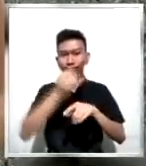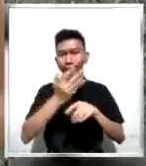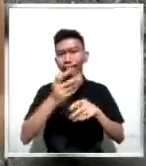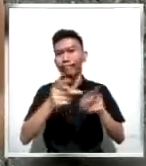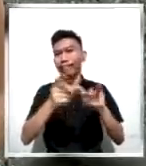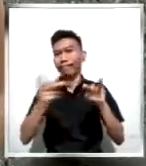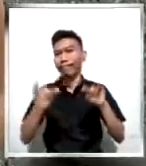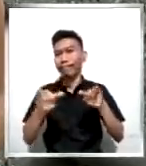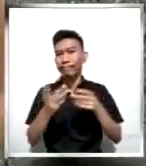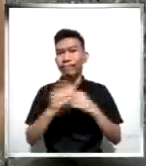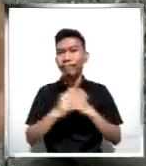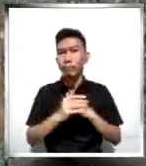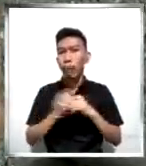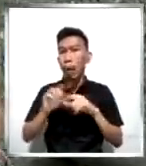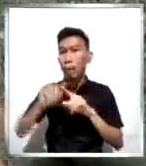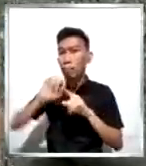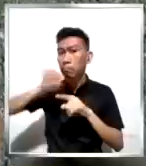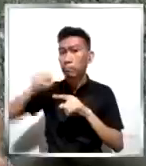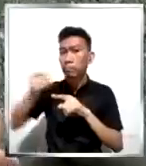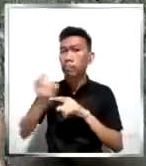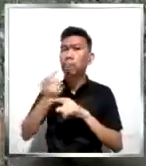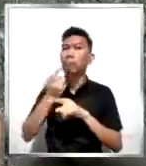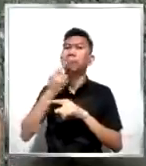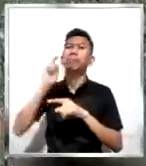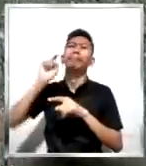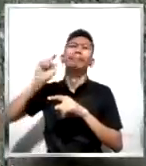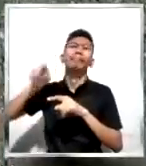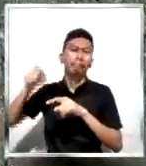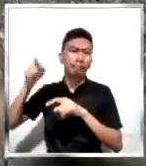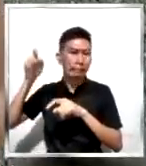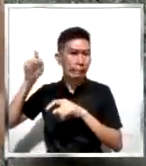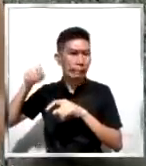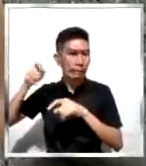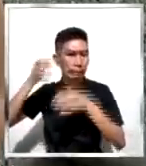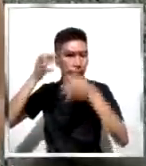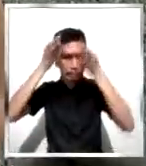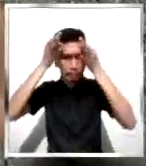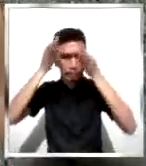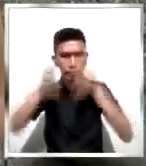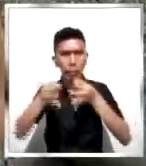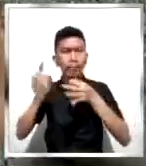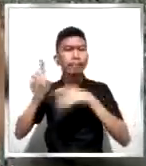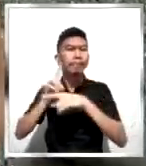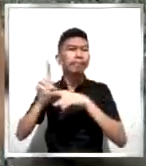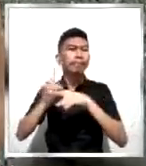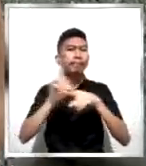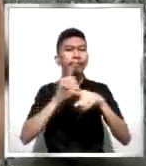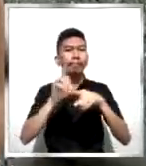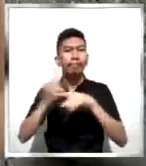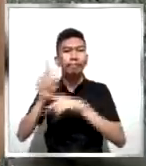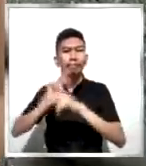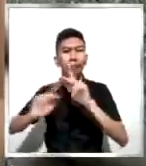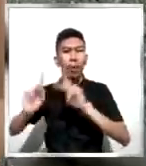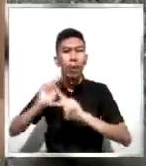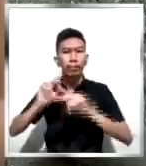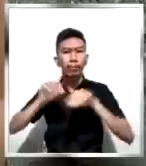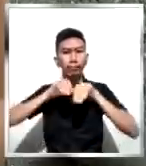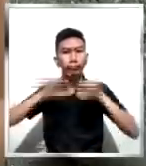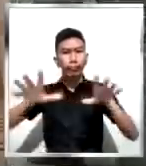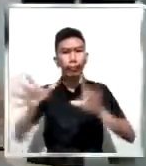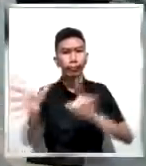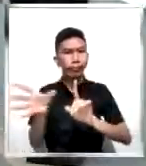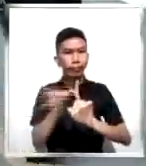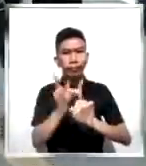ng ordinansa tungkol dito para madisiplina ang mga tao at maiwasan na rin ang pagkalat ng virus, lalo na sa gitna ng